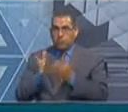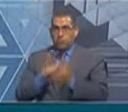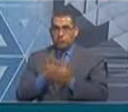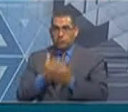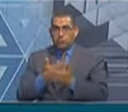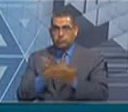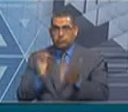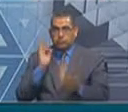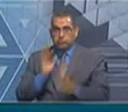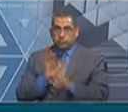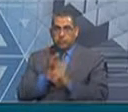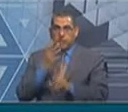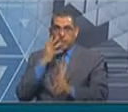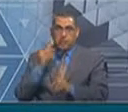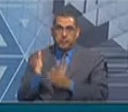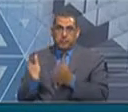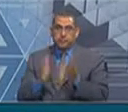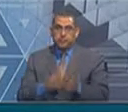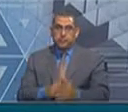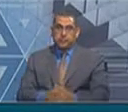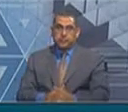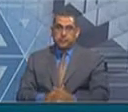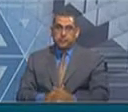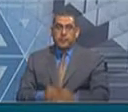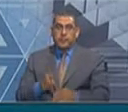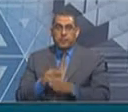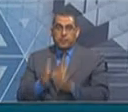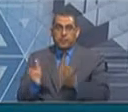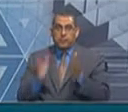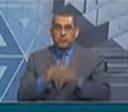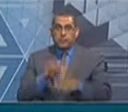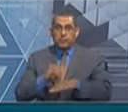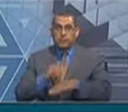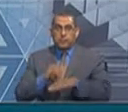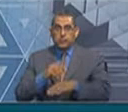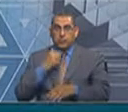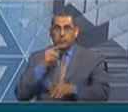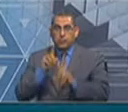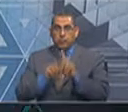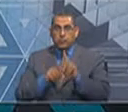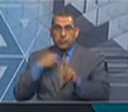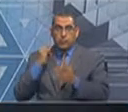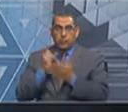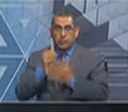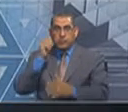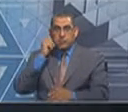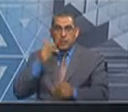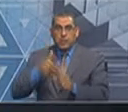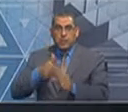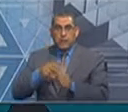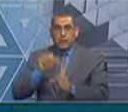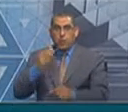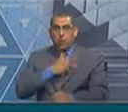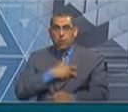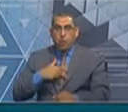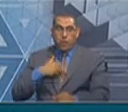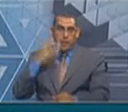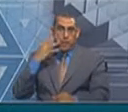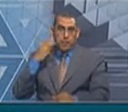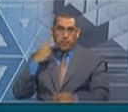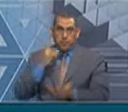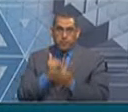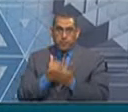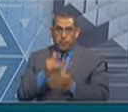مصالح كل الليبيين. من جانبه طالب عبد الجليل معيوف المستشار النفطي في الحكومة الليبية المؤقتة